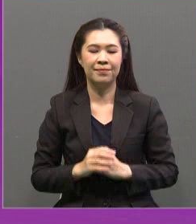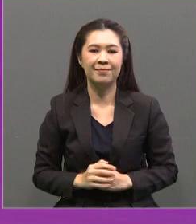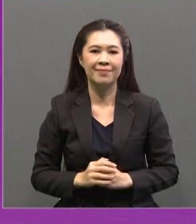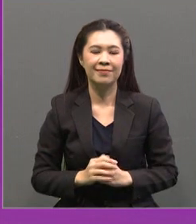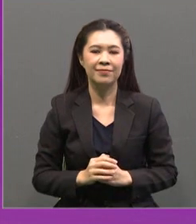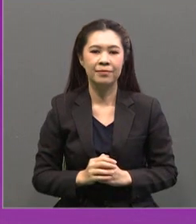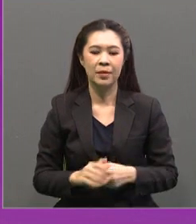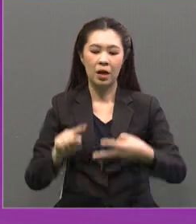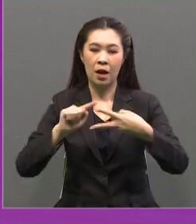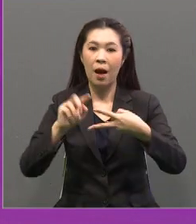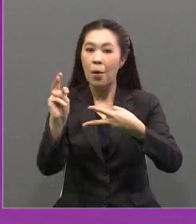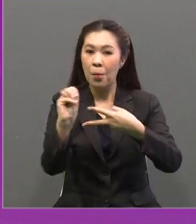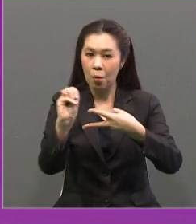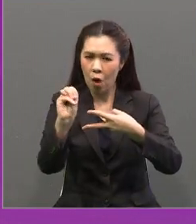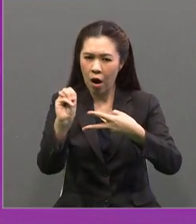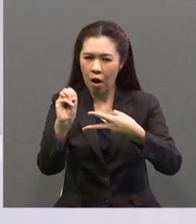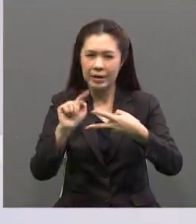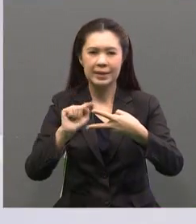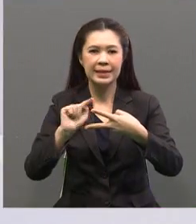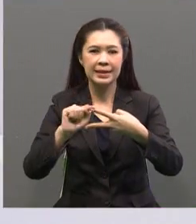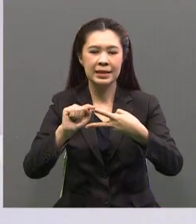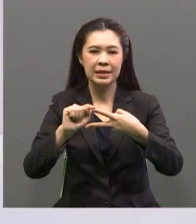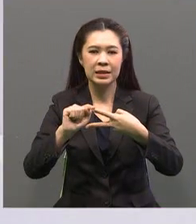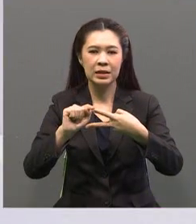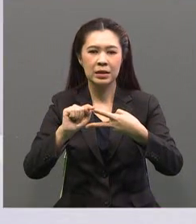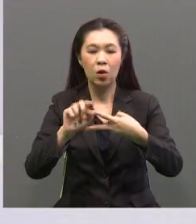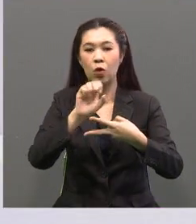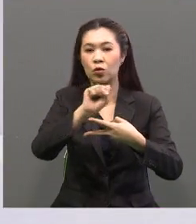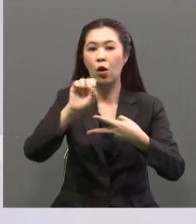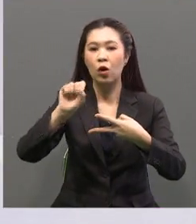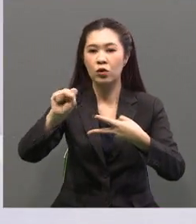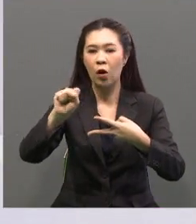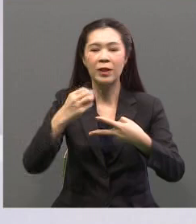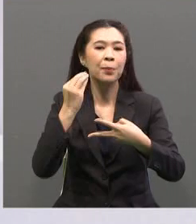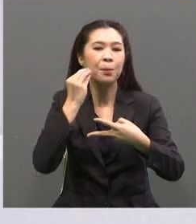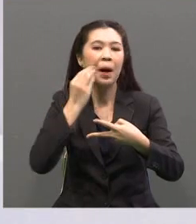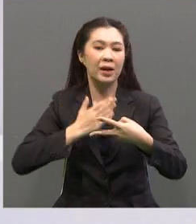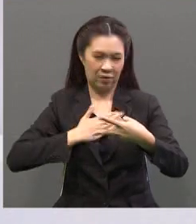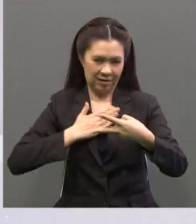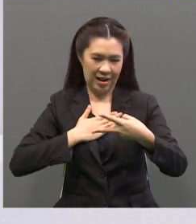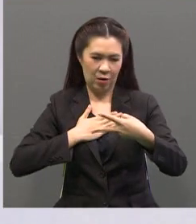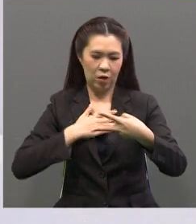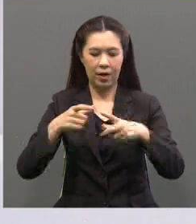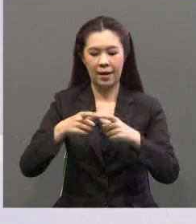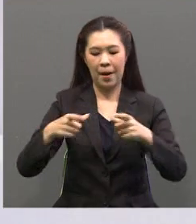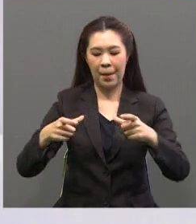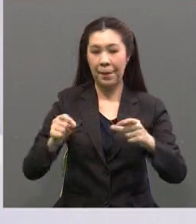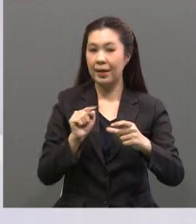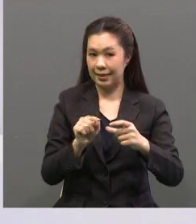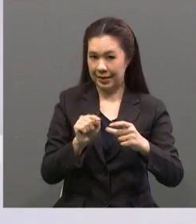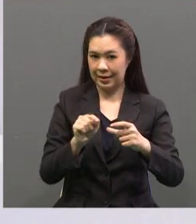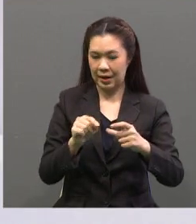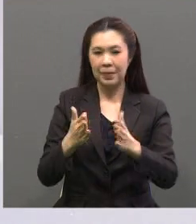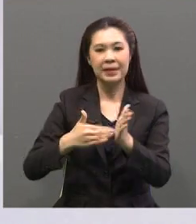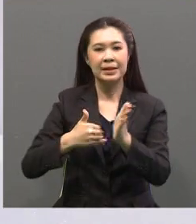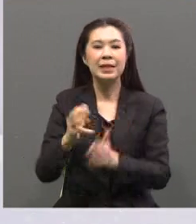บัดสีม่วงคุณผู้ชมใช้สำหรับในการเลือกตั้งเขตพื้นที่ตามทะเบียนบ้านนะฮะซึ่งบัตรบนบัตรเองก็จะเป็น